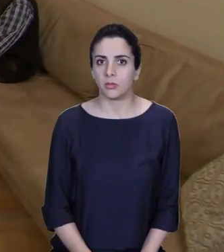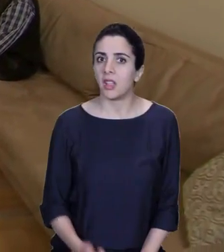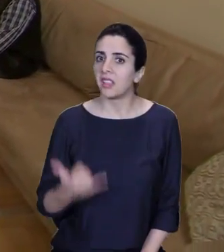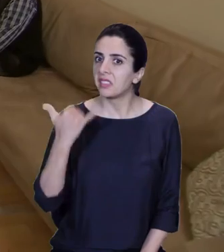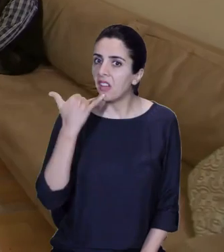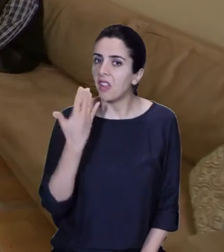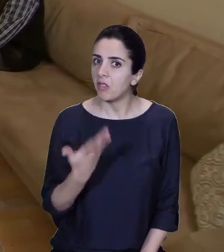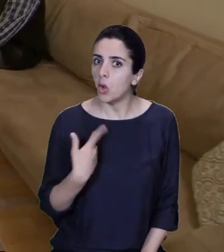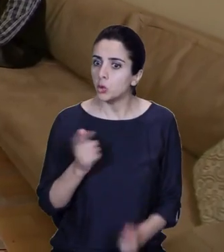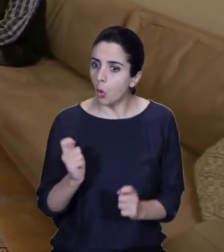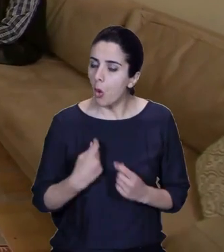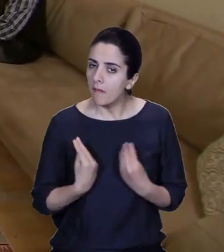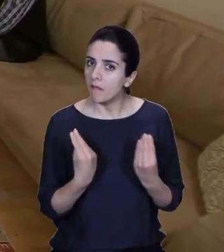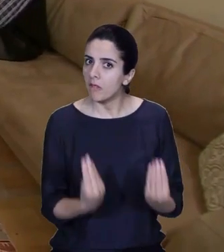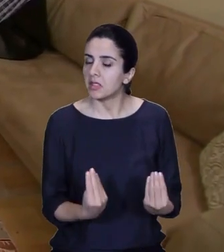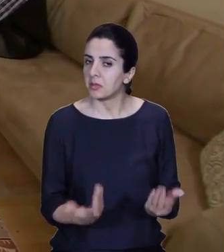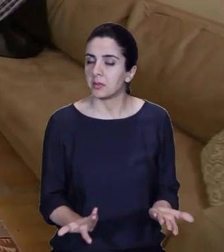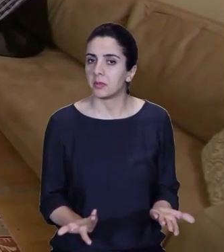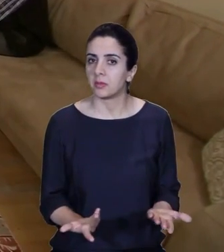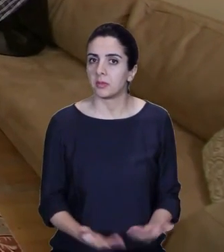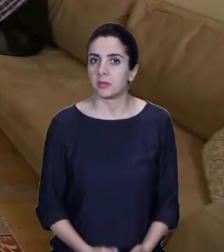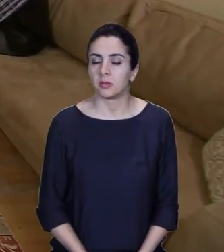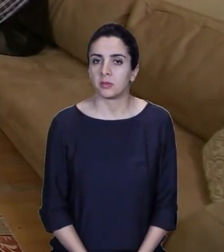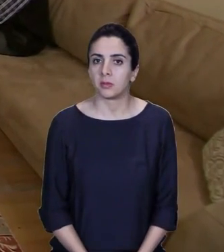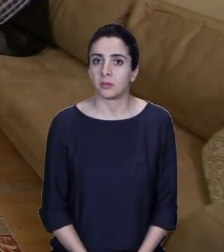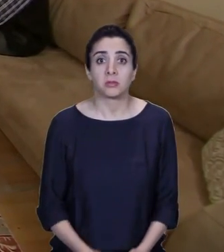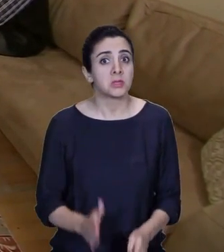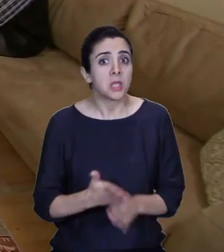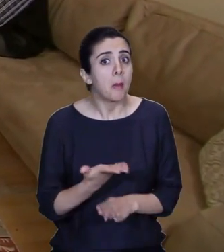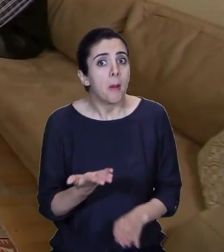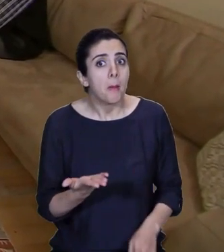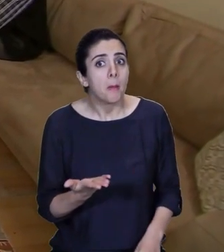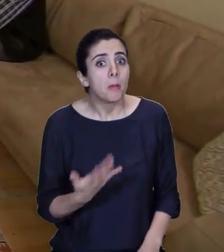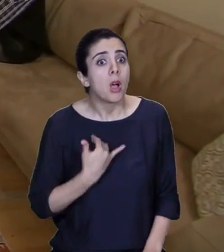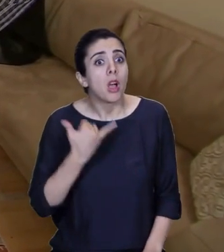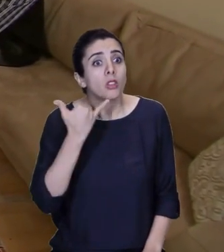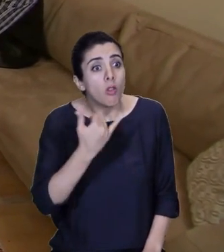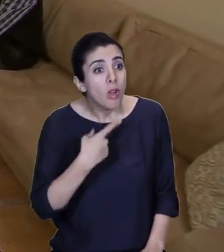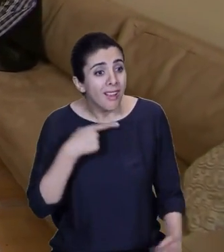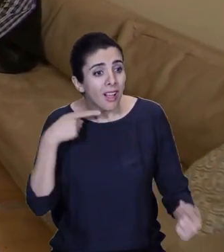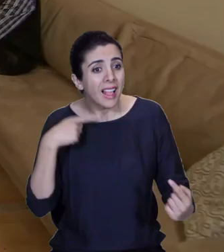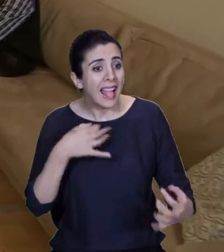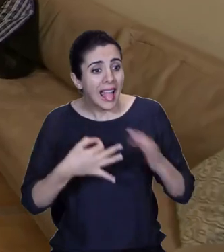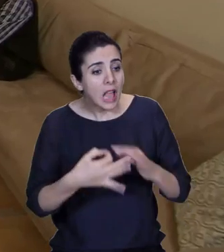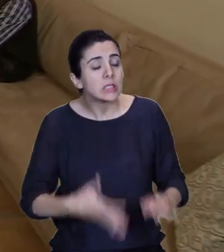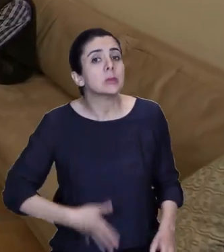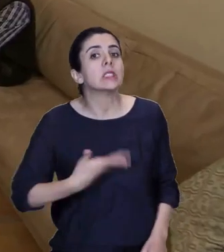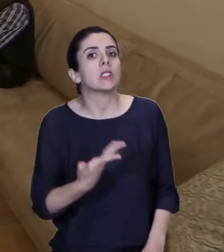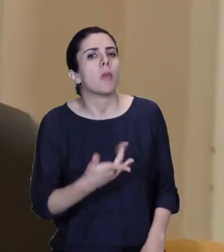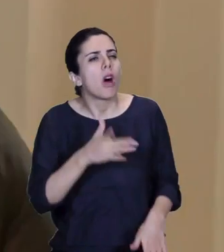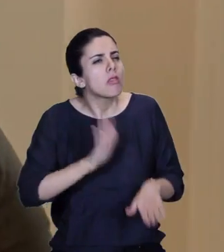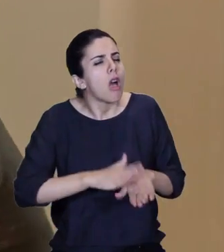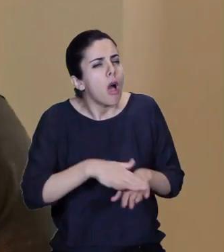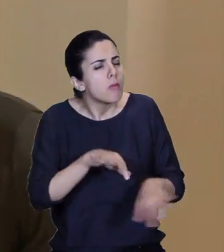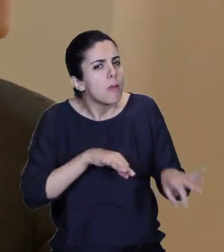Telefonu da zor bela aldı hanımefendi. Niyeyse ona ulaşmamızı istemiyor. Kim bilir